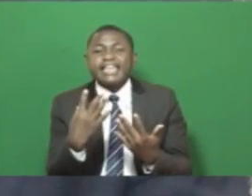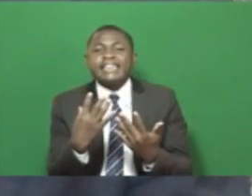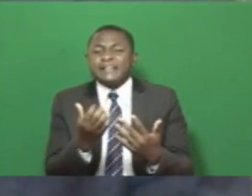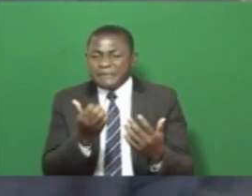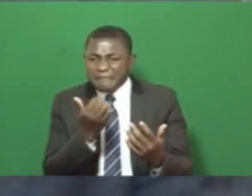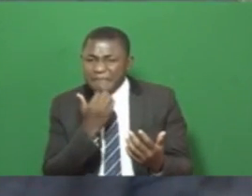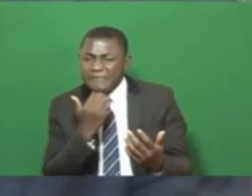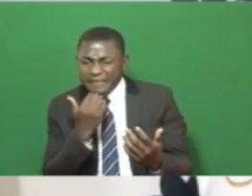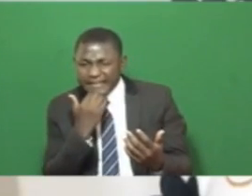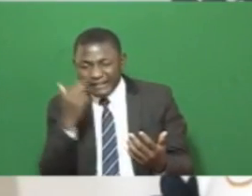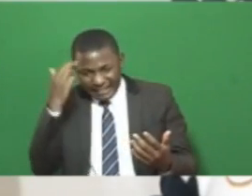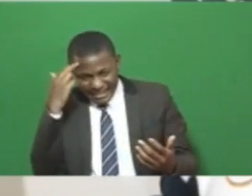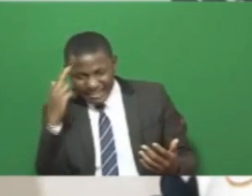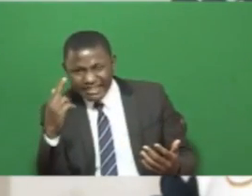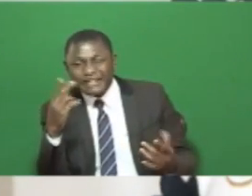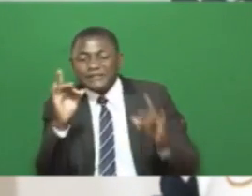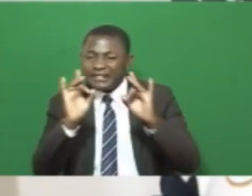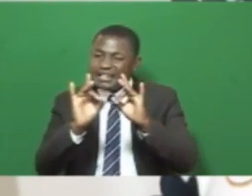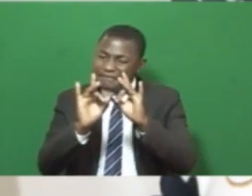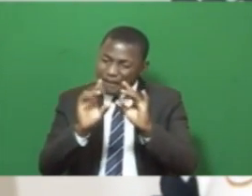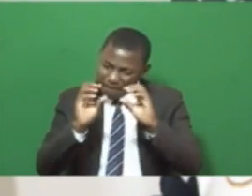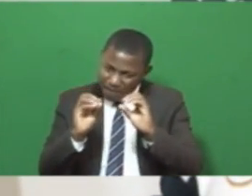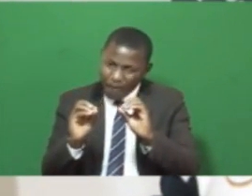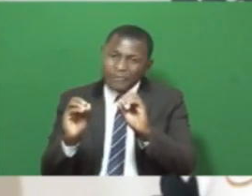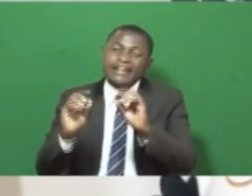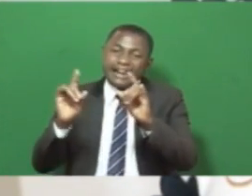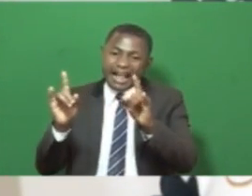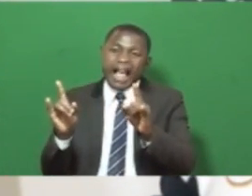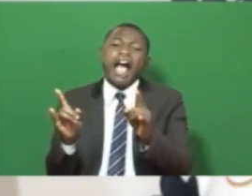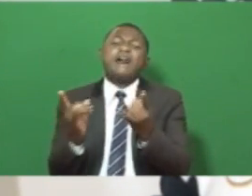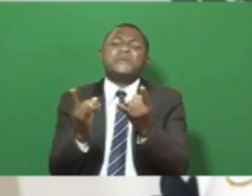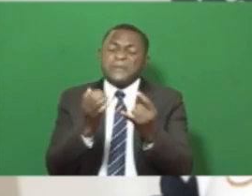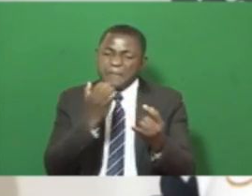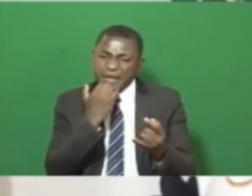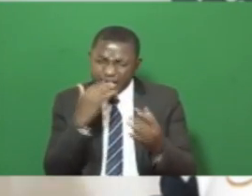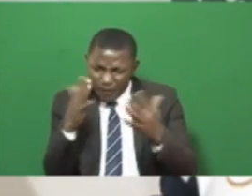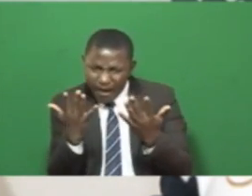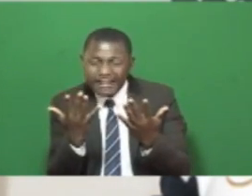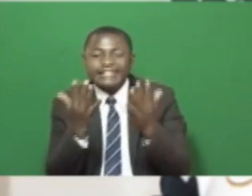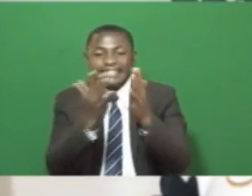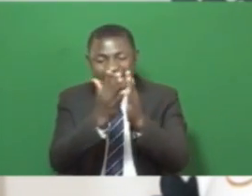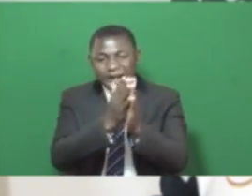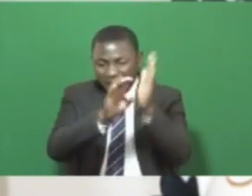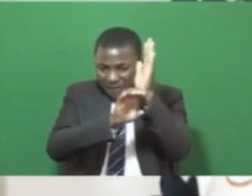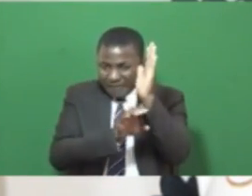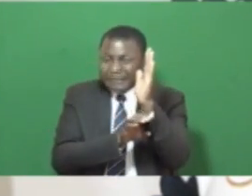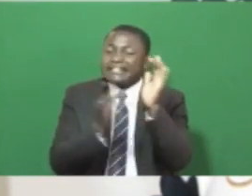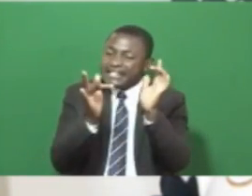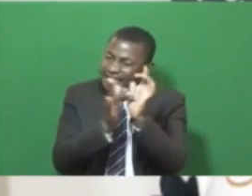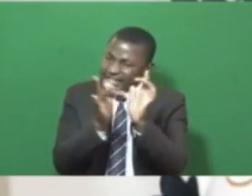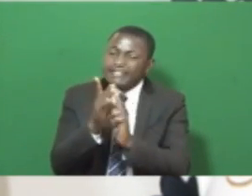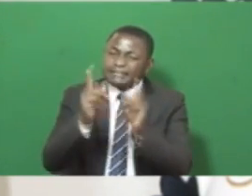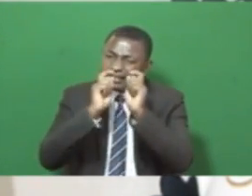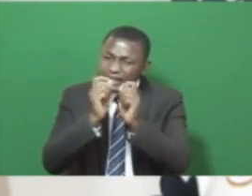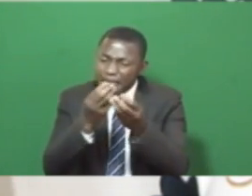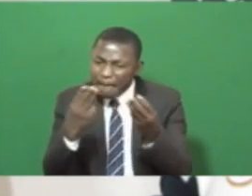kuijekesa kunatso kuitsanangura machengeterwo ainofanira kuitwa nezvainonyatsoreva iye